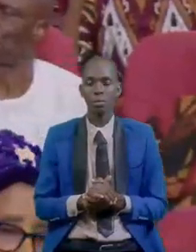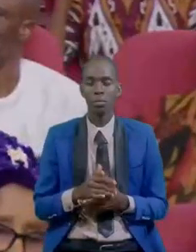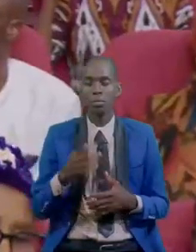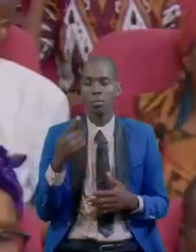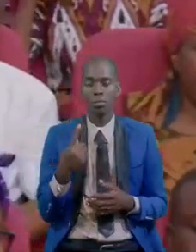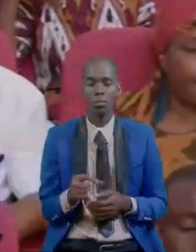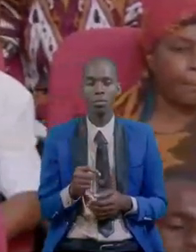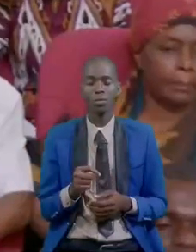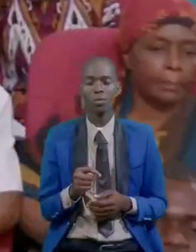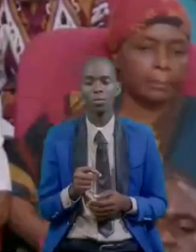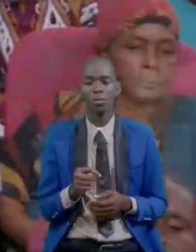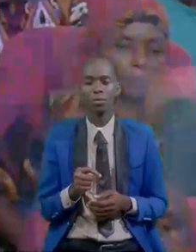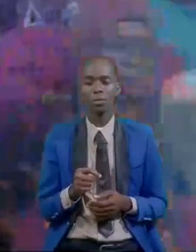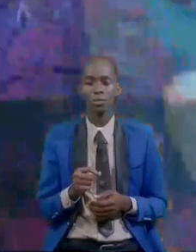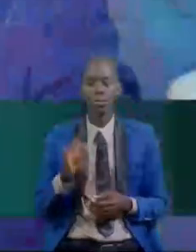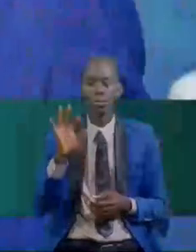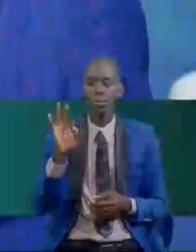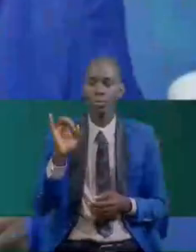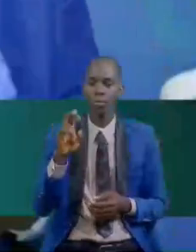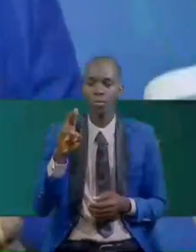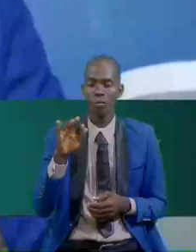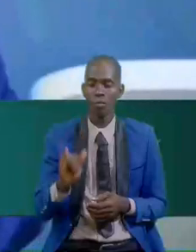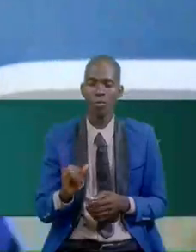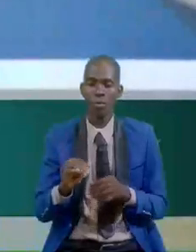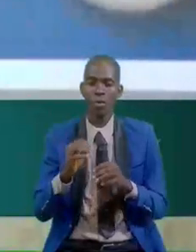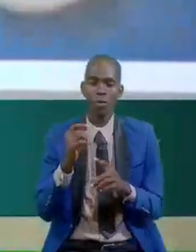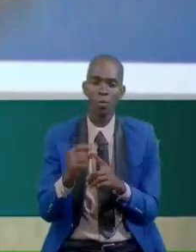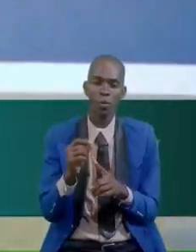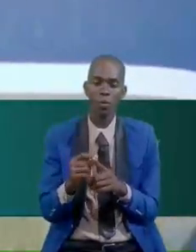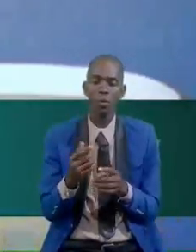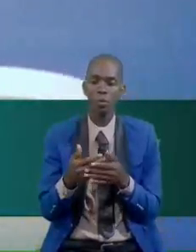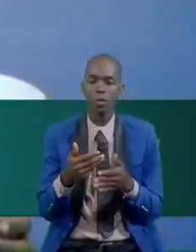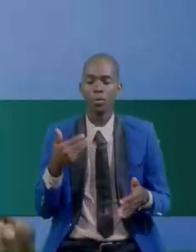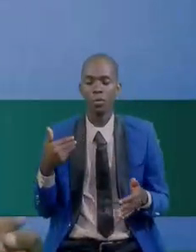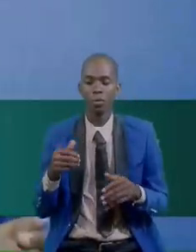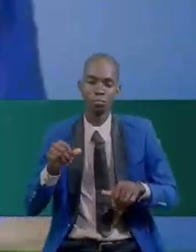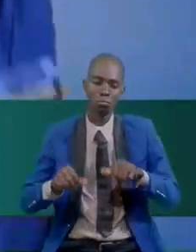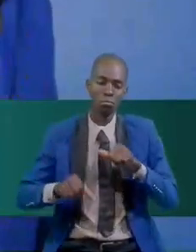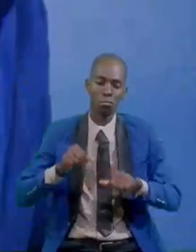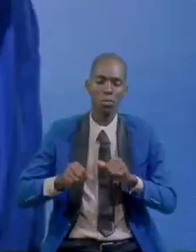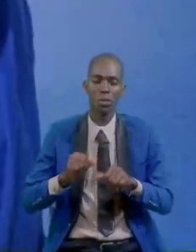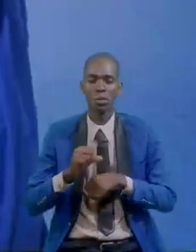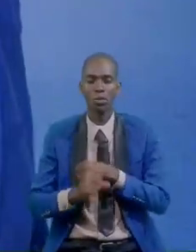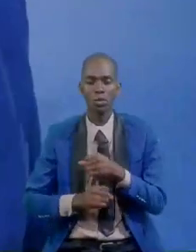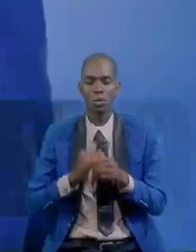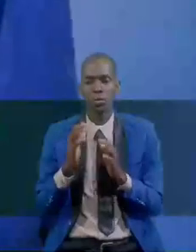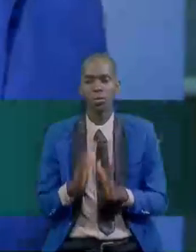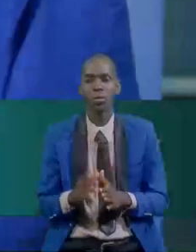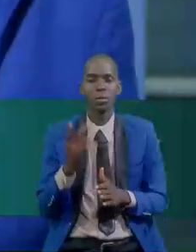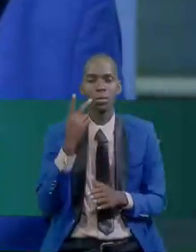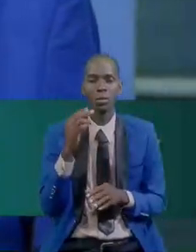sermon enflammé devant les souffrants hésitants. 1 Rois, chapitre 18,